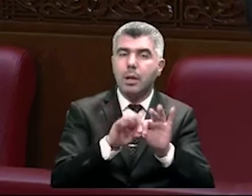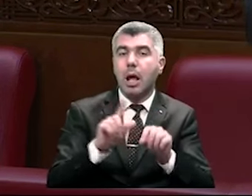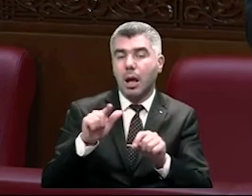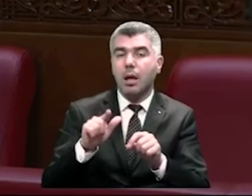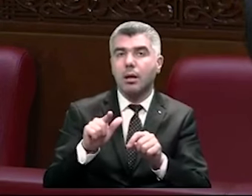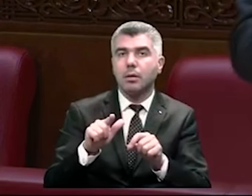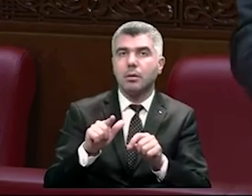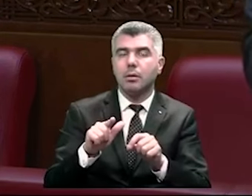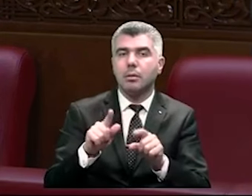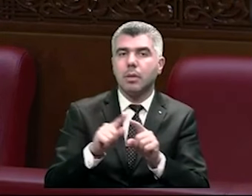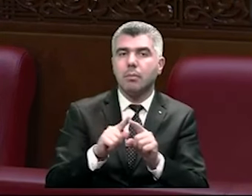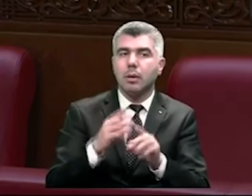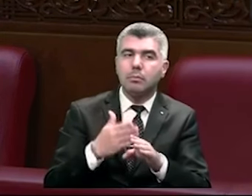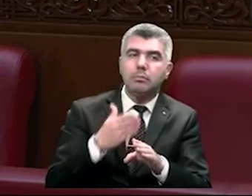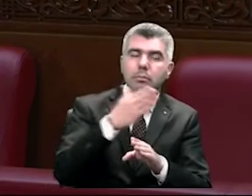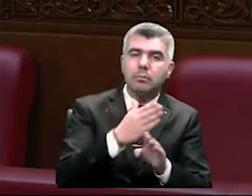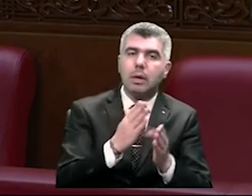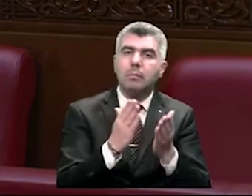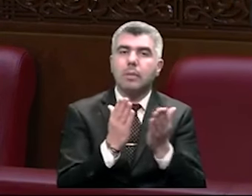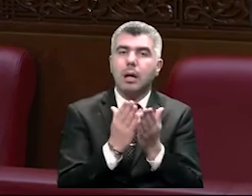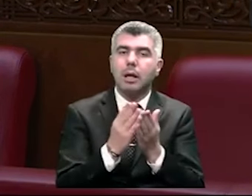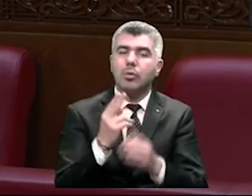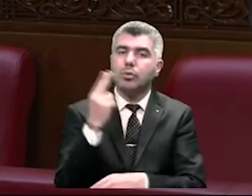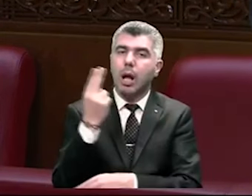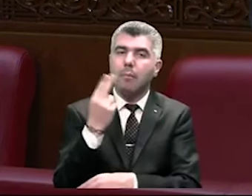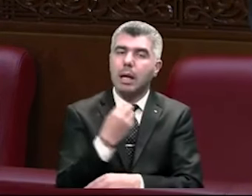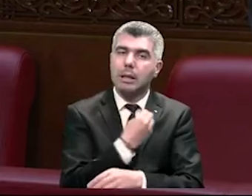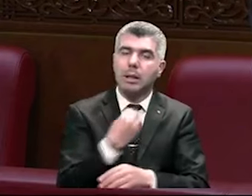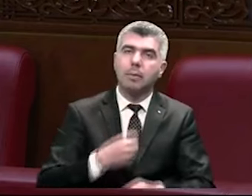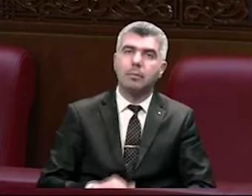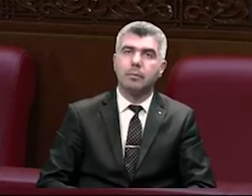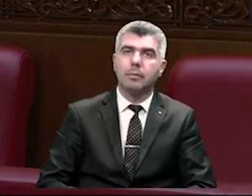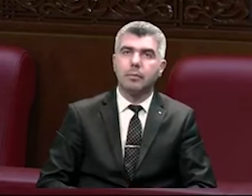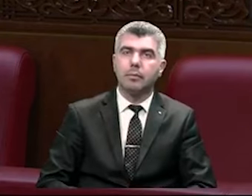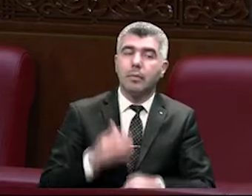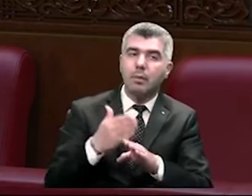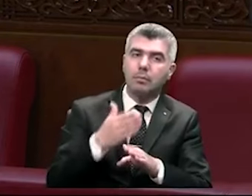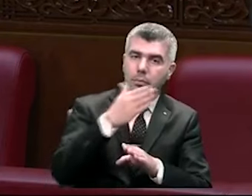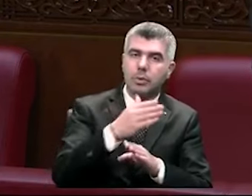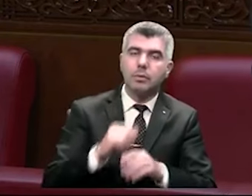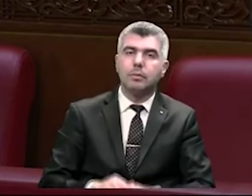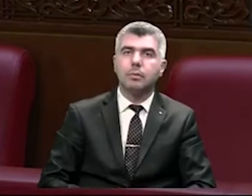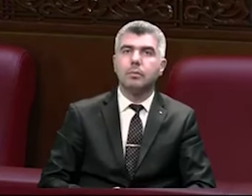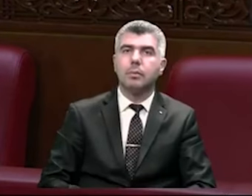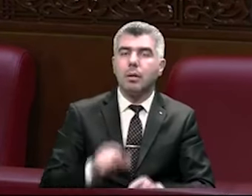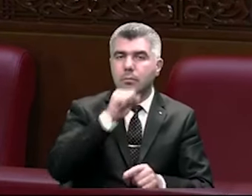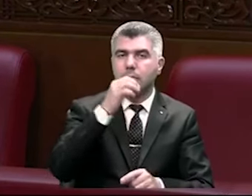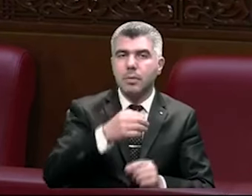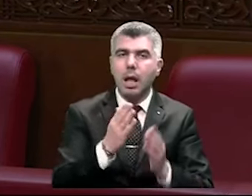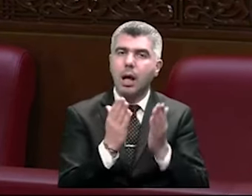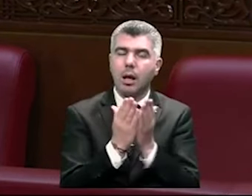يتمنا يدخلوا لكلي الطب ودخلوا لها وغين